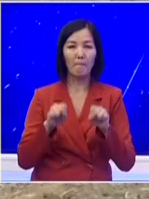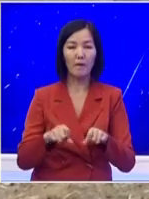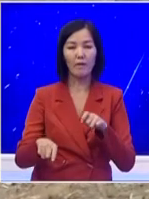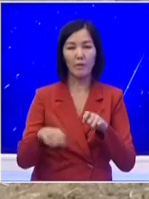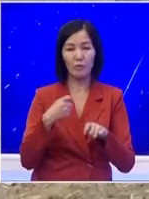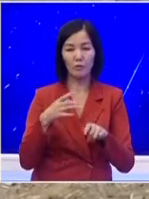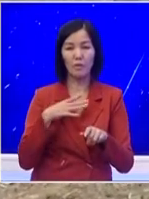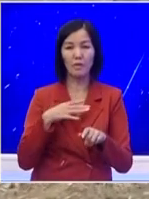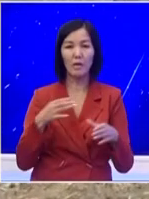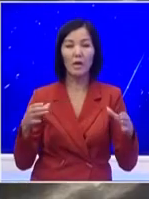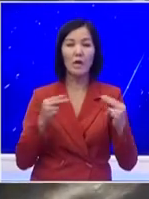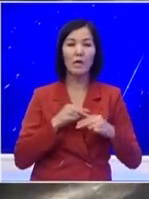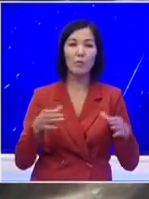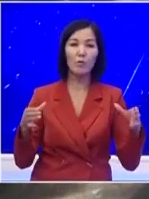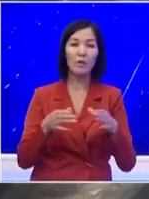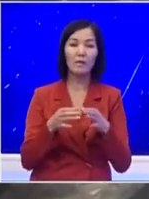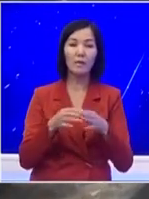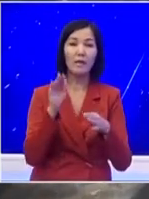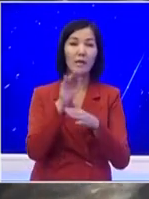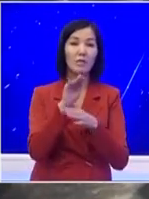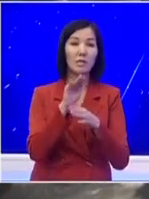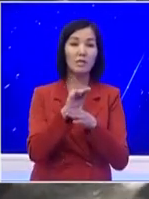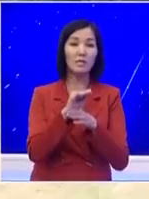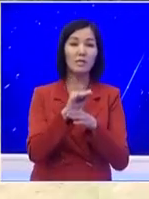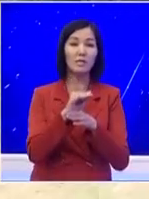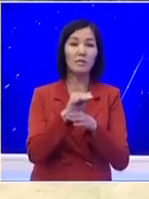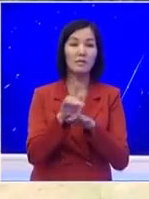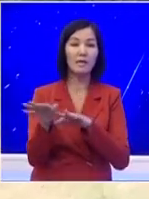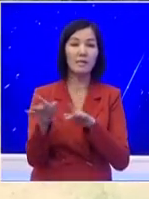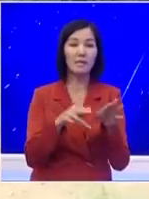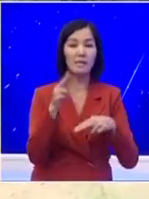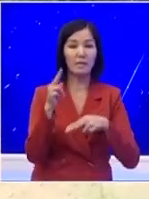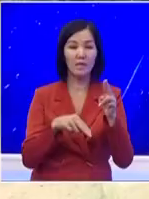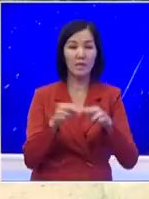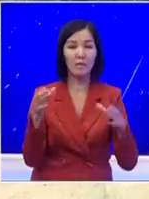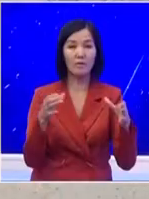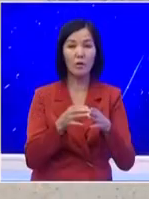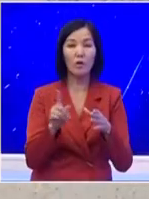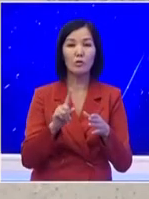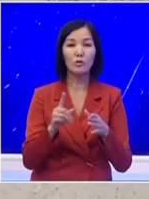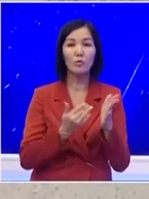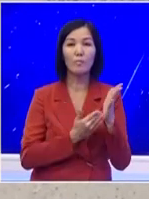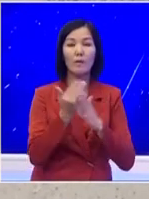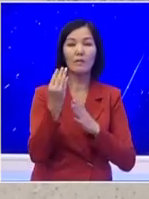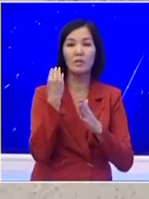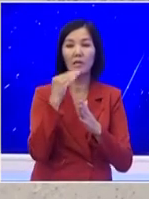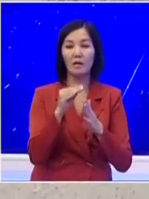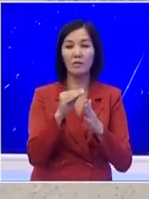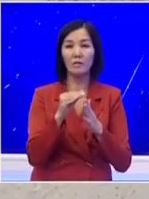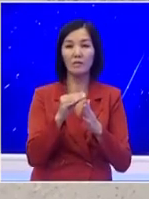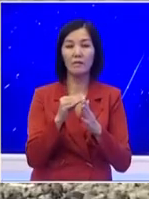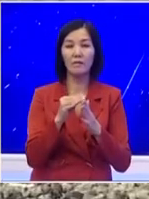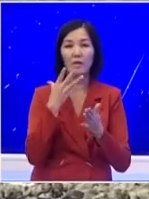Работа мониторинговой группы – критический взгляд со стороны за деятельностью подрядных организаций, что должно повысить качество отечественных